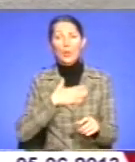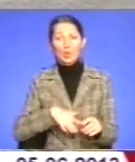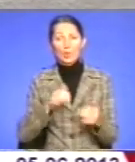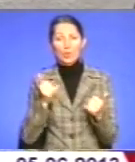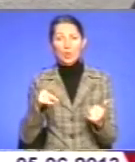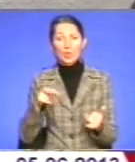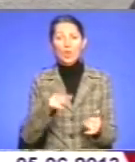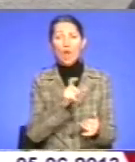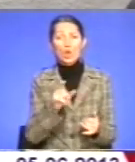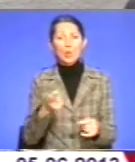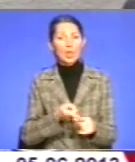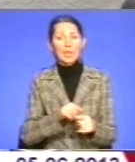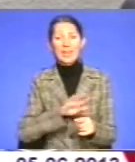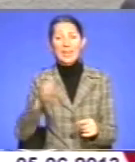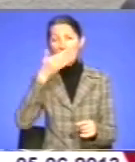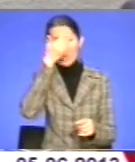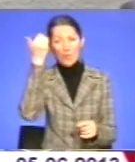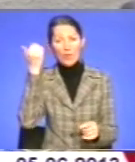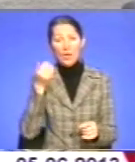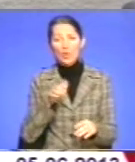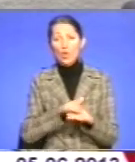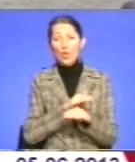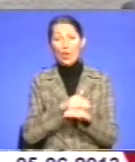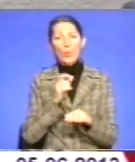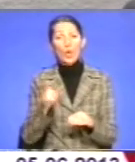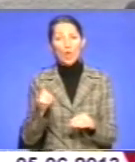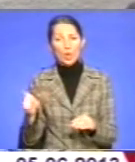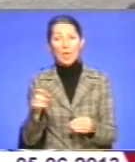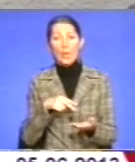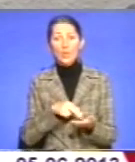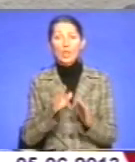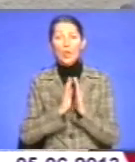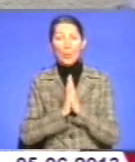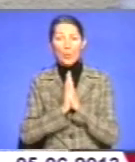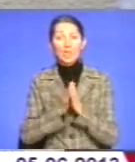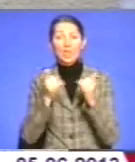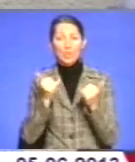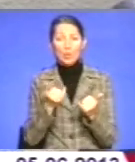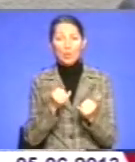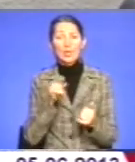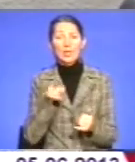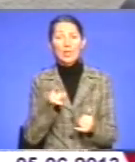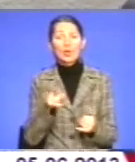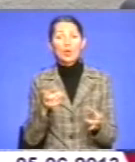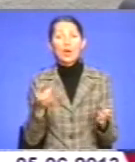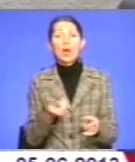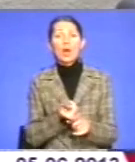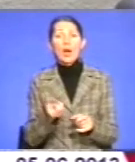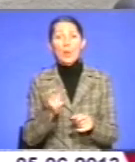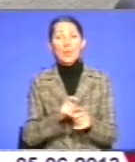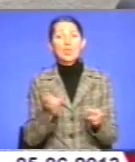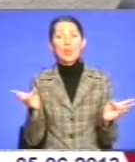амнезії, які не забувають добрих людей. Прийшли, помолилися. Сьогодні це те, чого найбільше